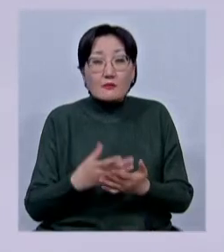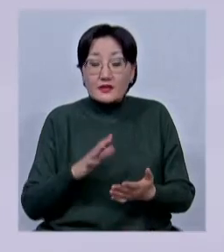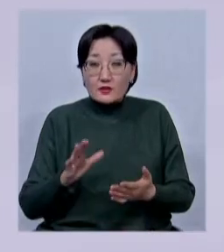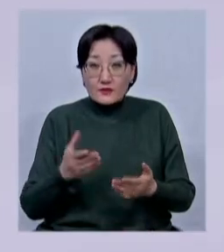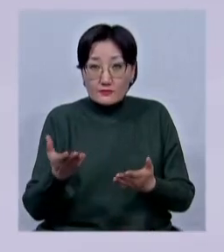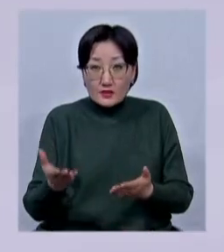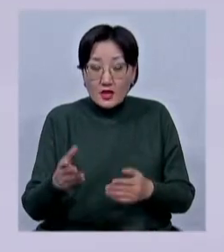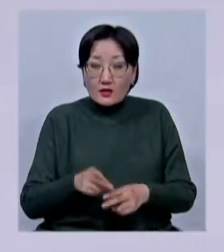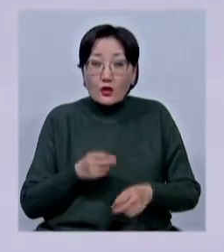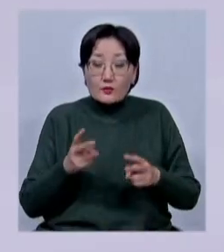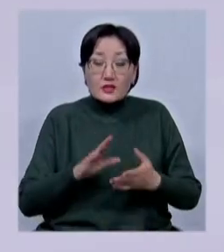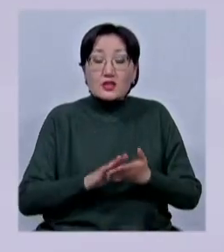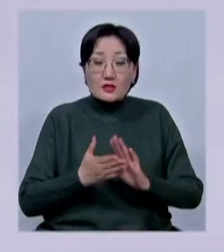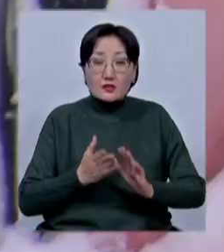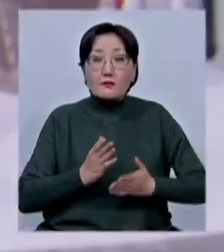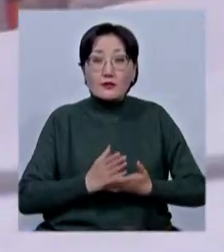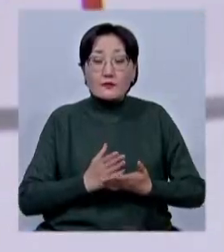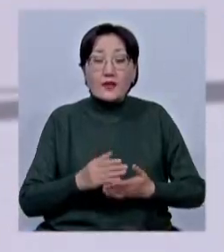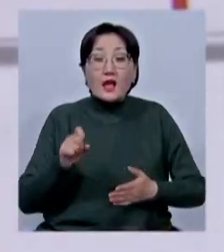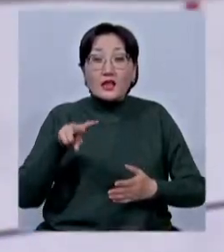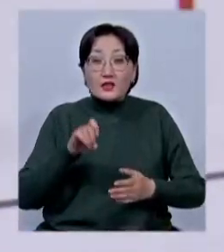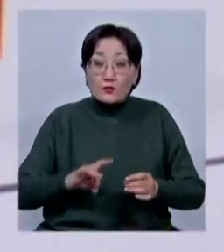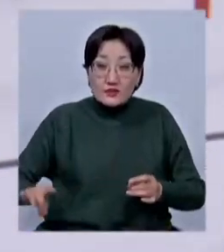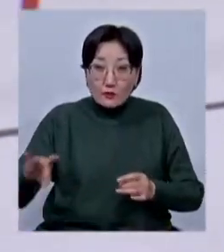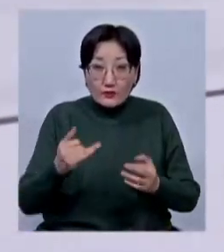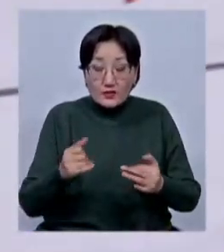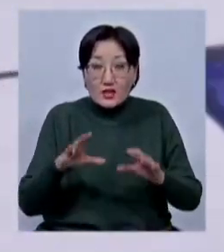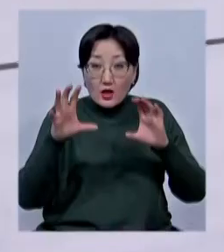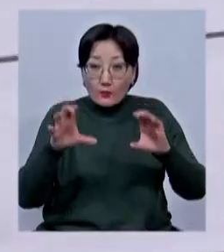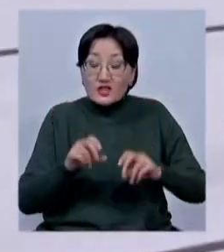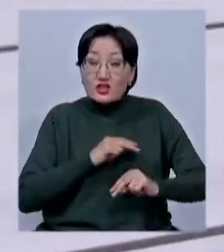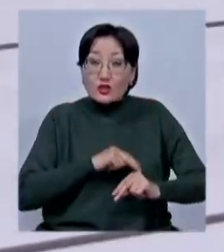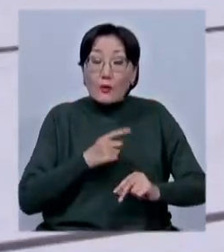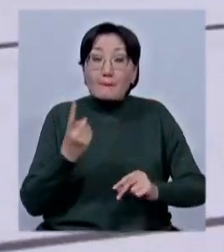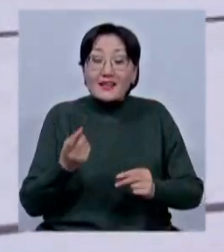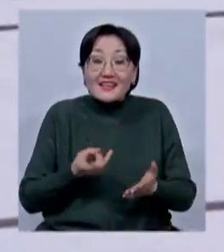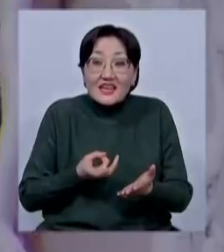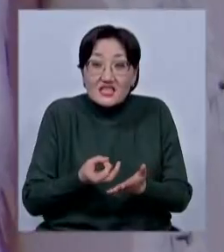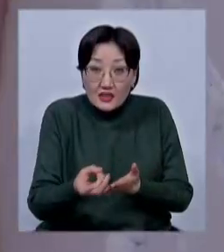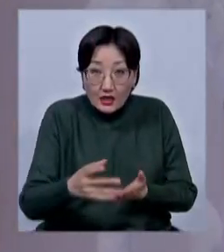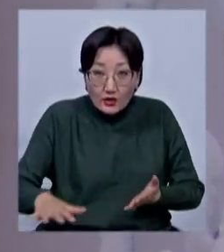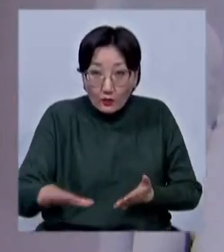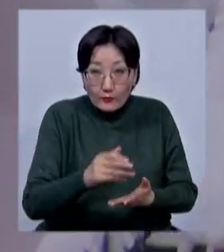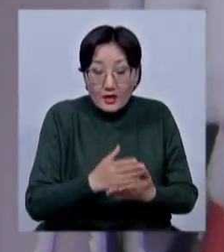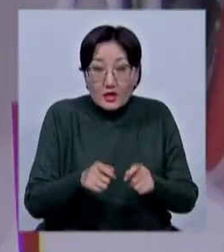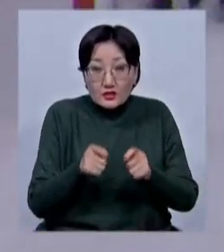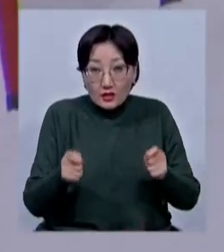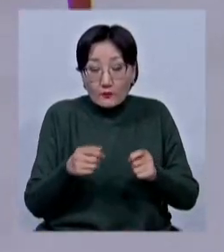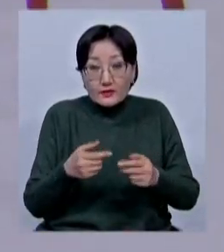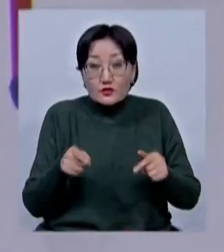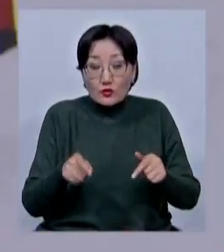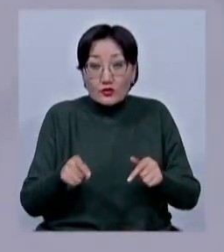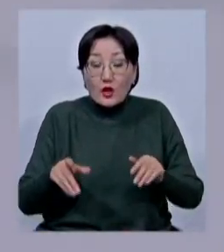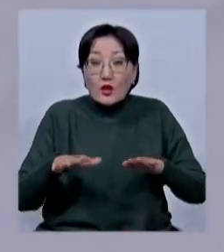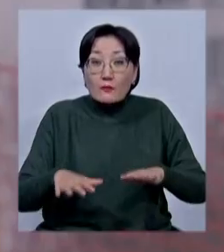жағынан қауіпсіздік жағдай қарастырылған. Алатау ауданында қазір заңды жұмыс істеп тұрған бір ғана сырғанақ бар. Жуырда ашылғанына қарамастан